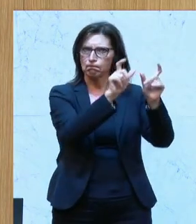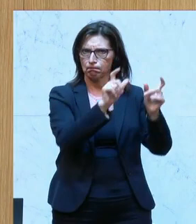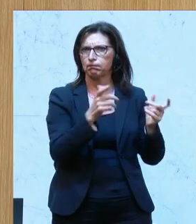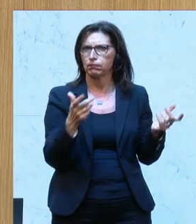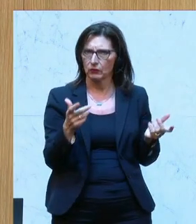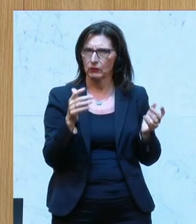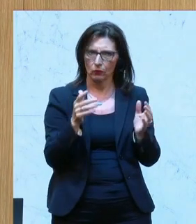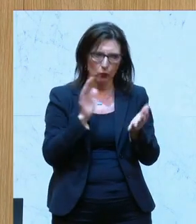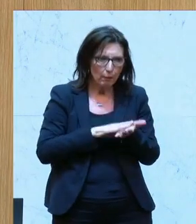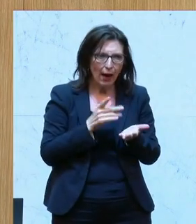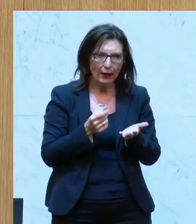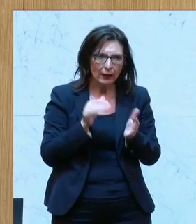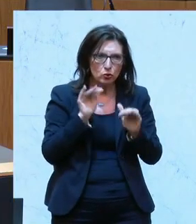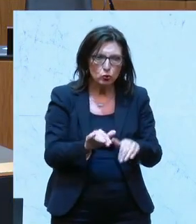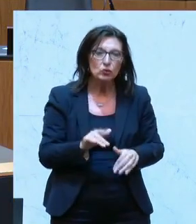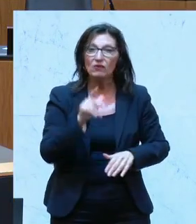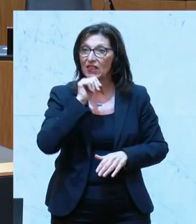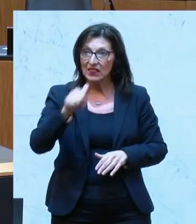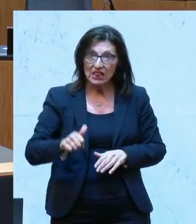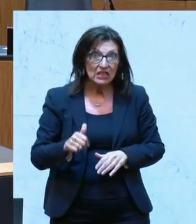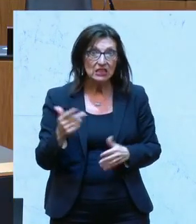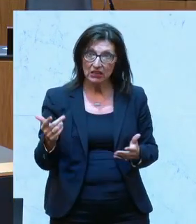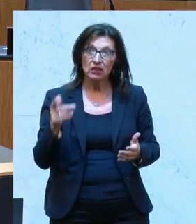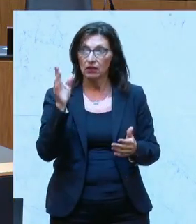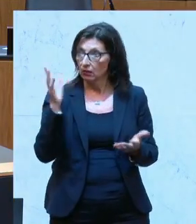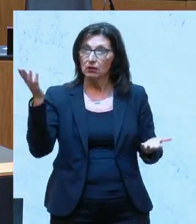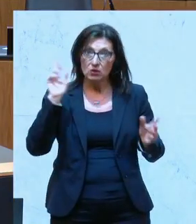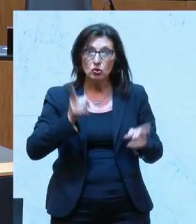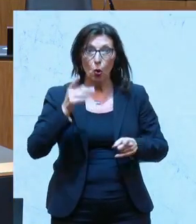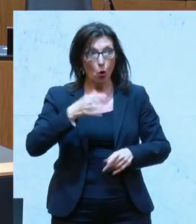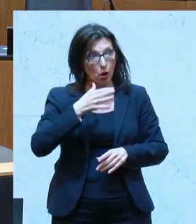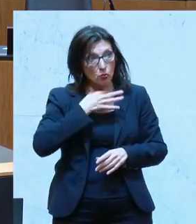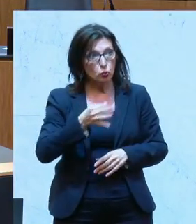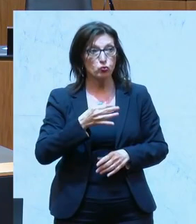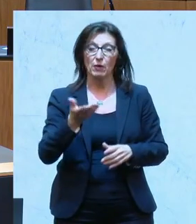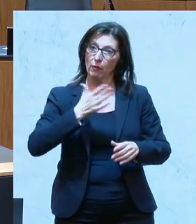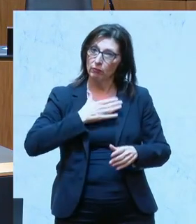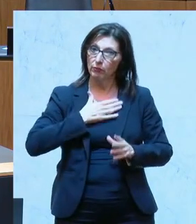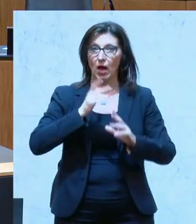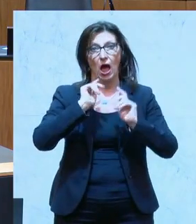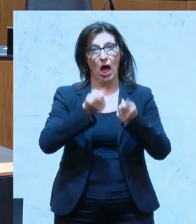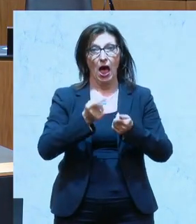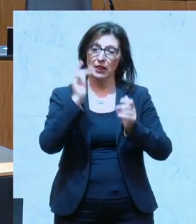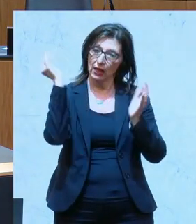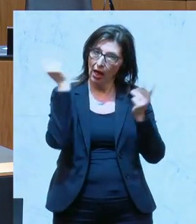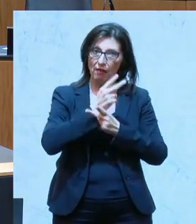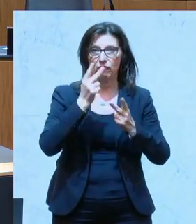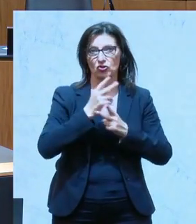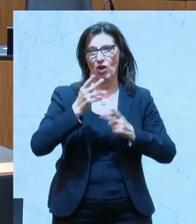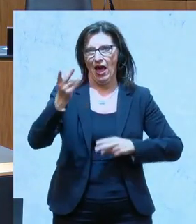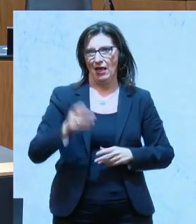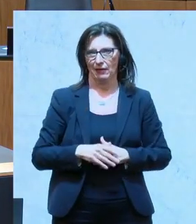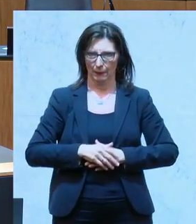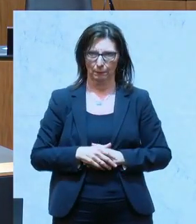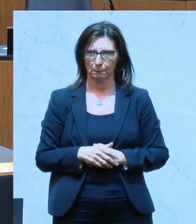Dann stimmen Sie zu, sonst sind Ihre Worte alle unglaubwürdig und nichts wert, meine sehr geehrten Damen und Herren. Aber schauen wir uns